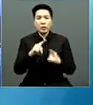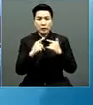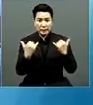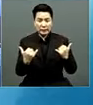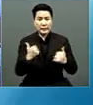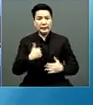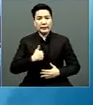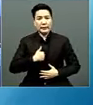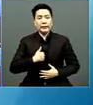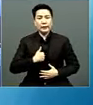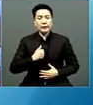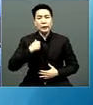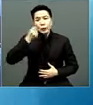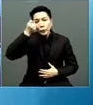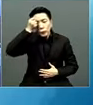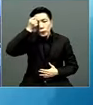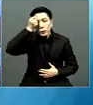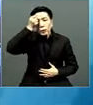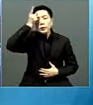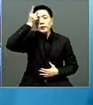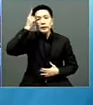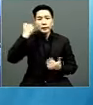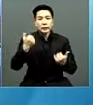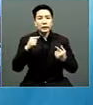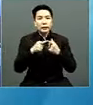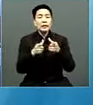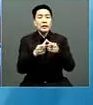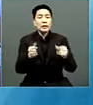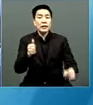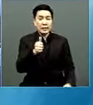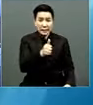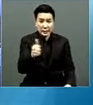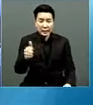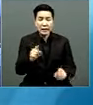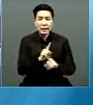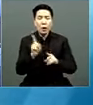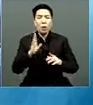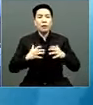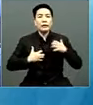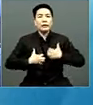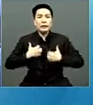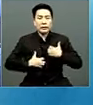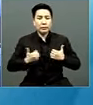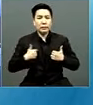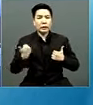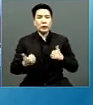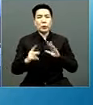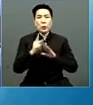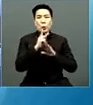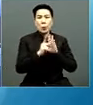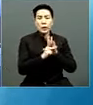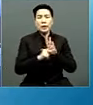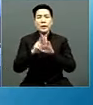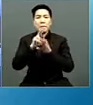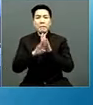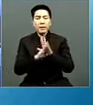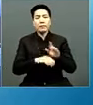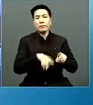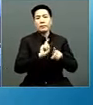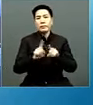ะเข้าใจนะครับว่ามันก็เป็นเรื่องที่ดีแต่ขณะเดียวกันก็จะเป็นความอึดอัดจะต้องออกกฎระเบียบอะไรต่างๆมากม